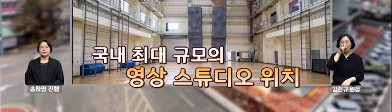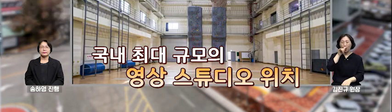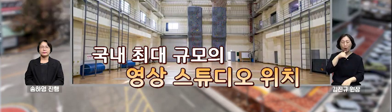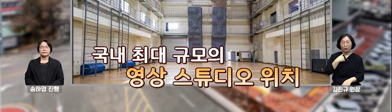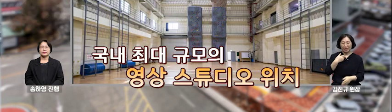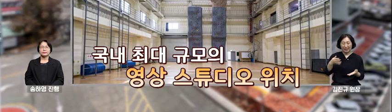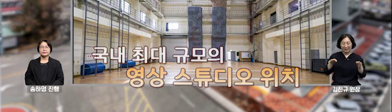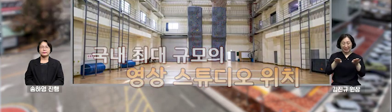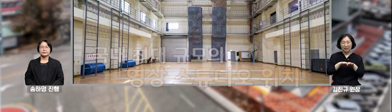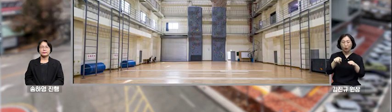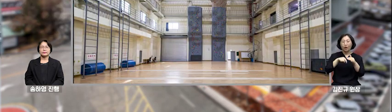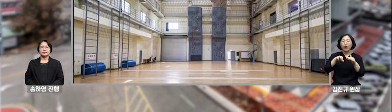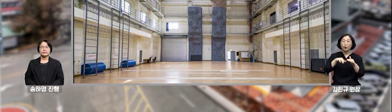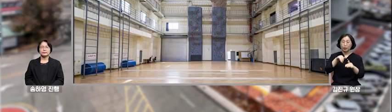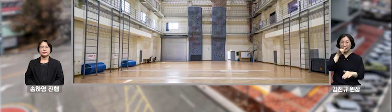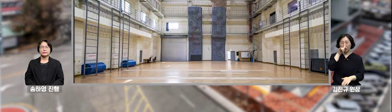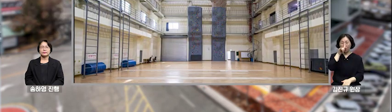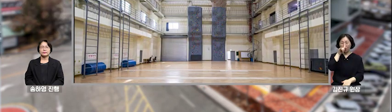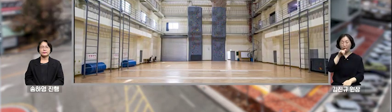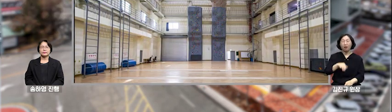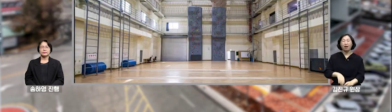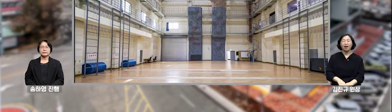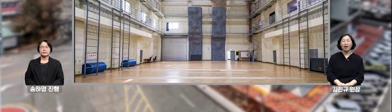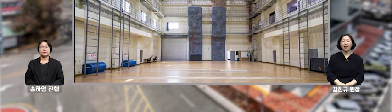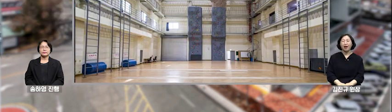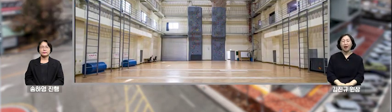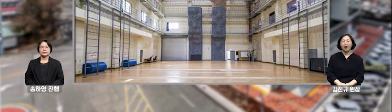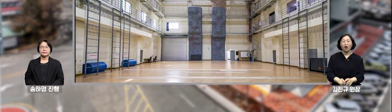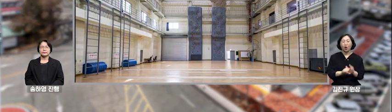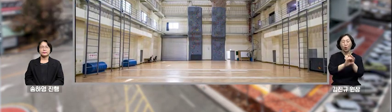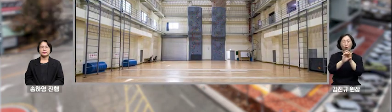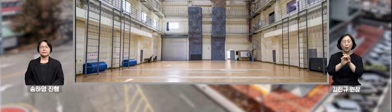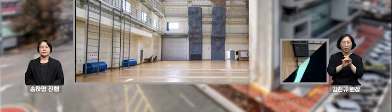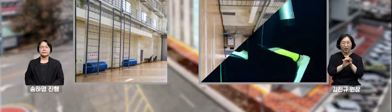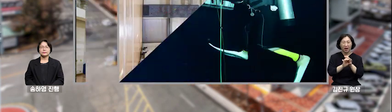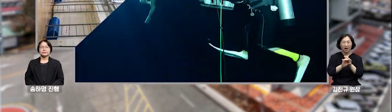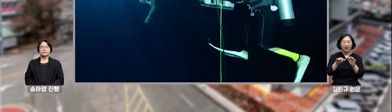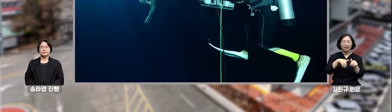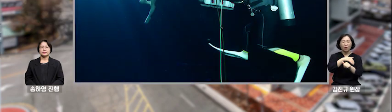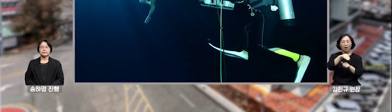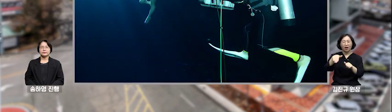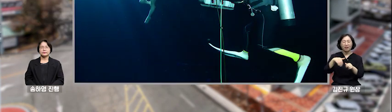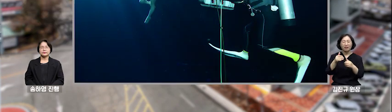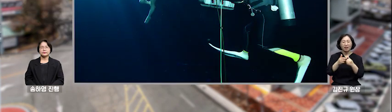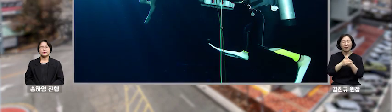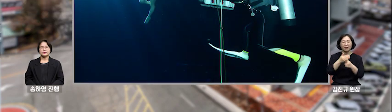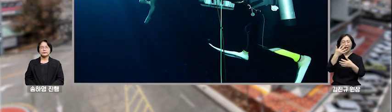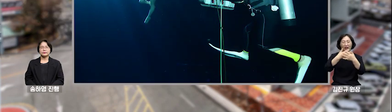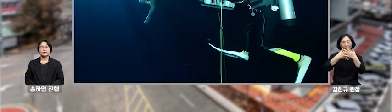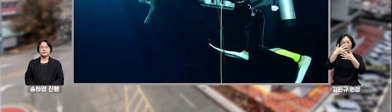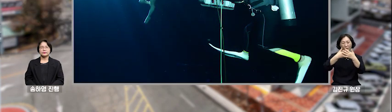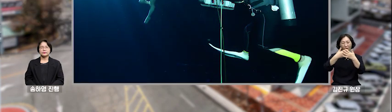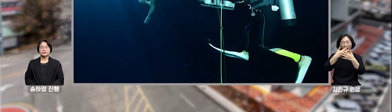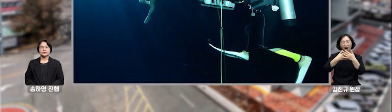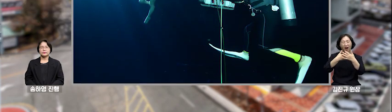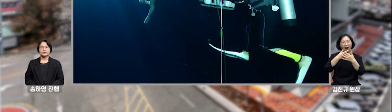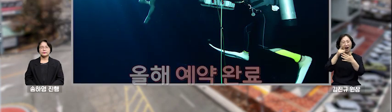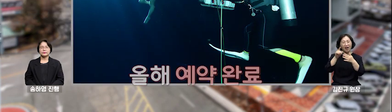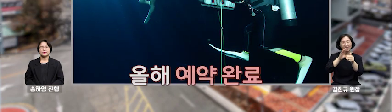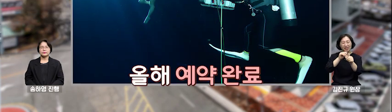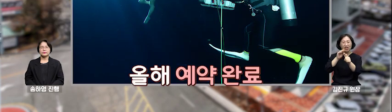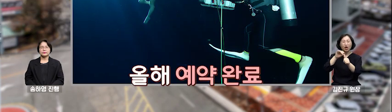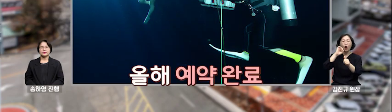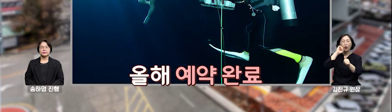스튜디오 있습니다 아 직후나 전국 이라서 뭐 영화 드라마 찾기 어렵지 않나 생각하시는데